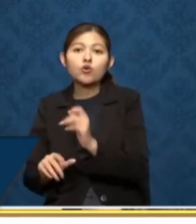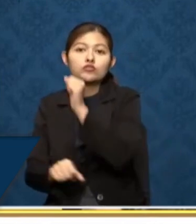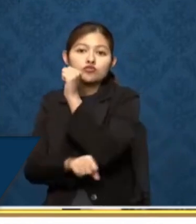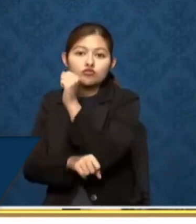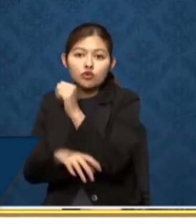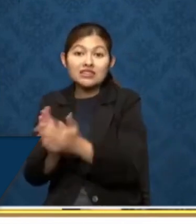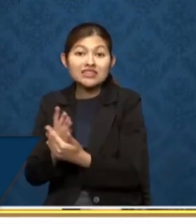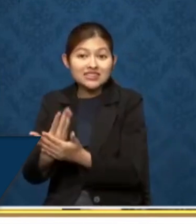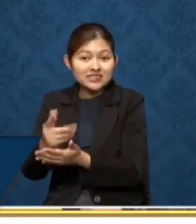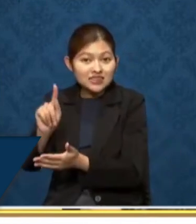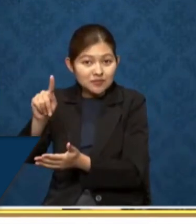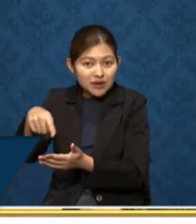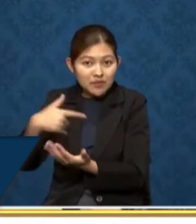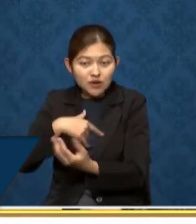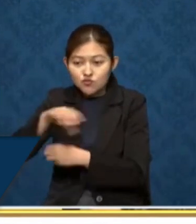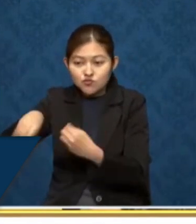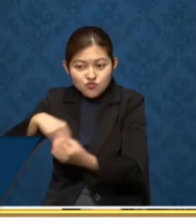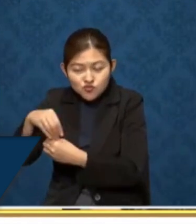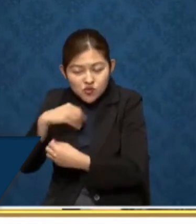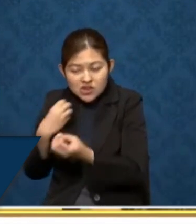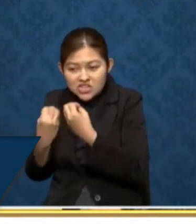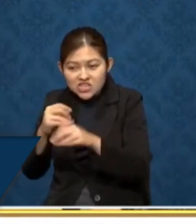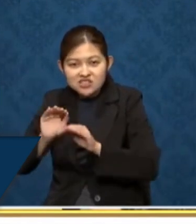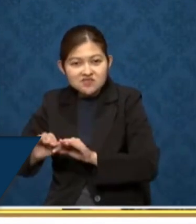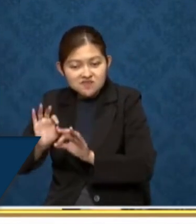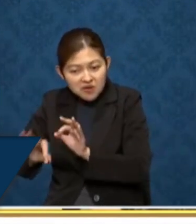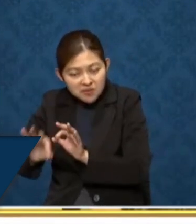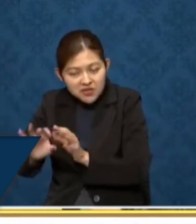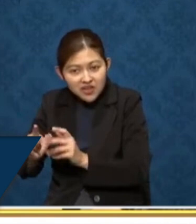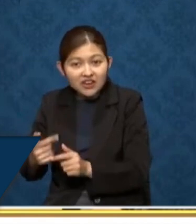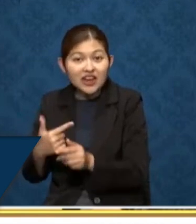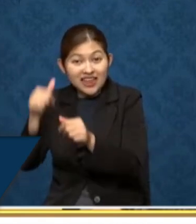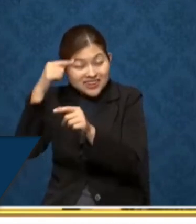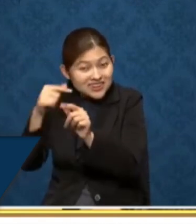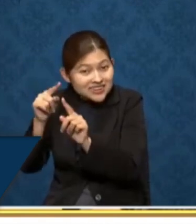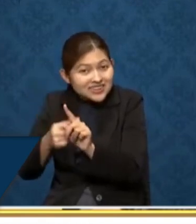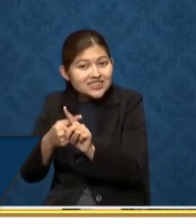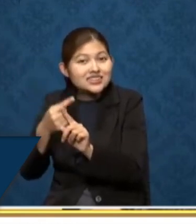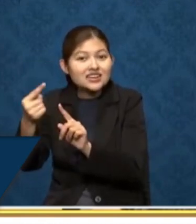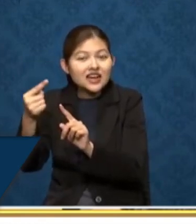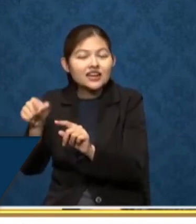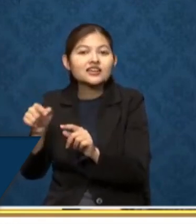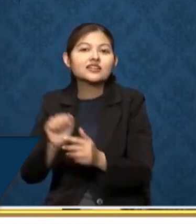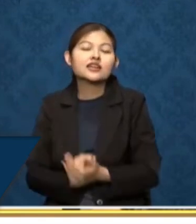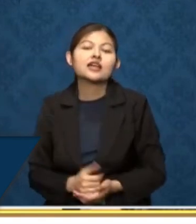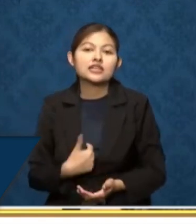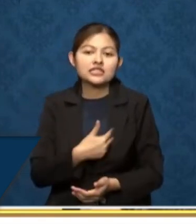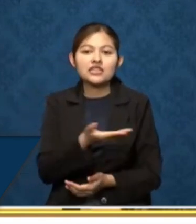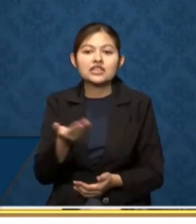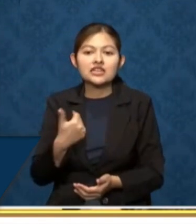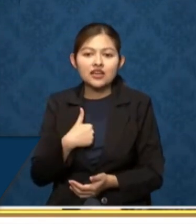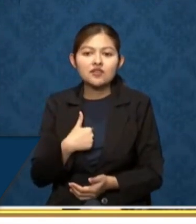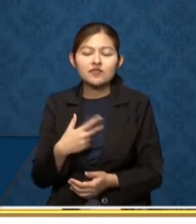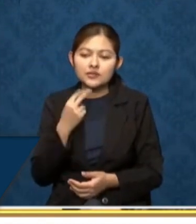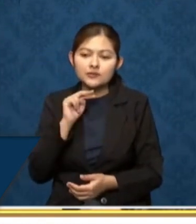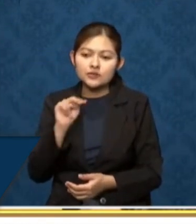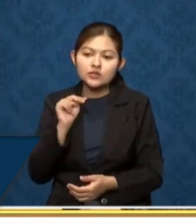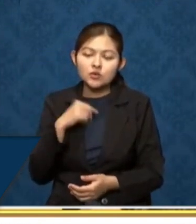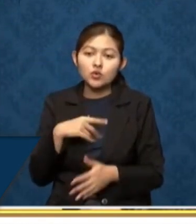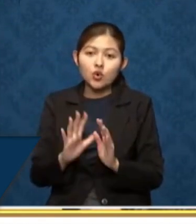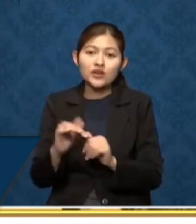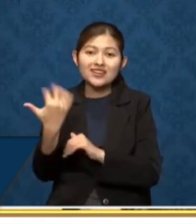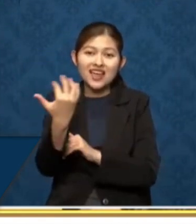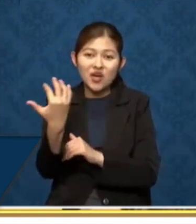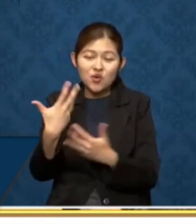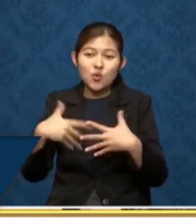งเดือนค่ะดิฉันอยากให้ทุกท่านลองไปดูเรื่องราวแววตาและความมุ่งมั่นของคนที่มาเข้าร่วมรายการเหล่านี้นะคะว่า